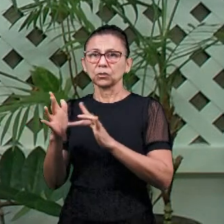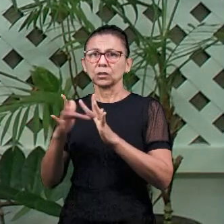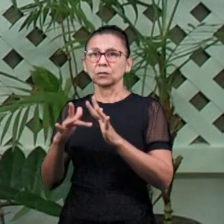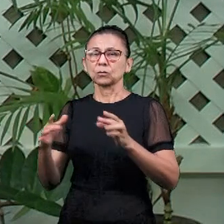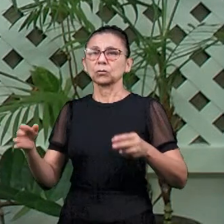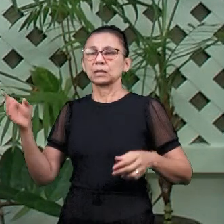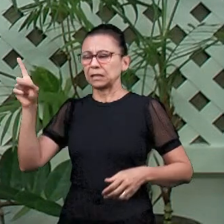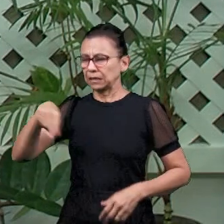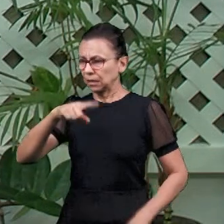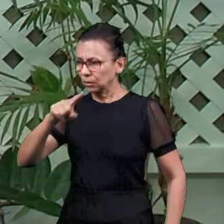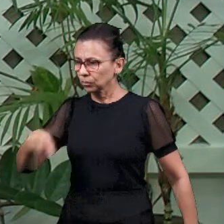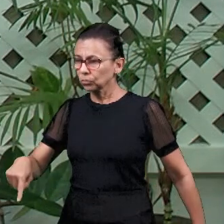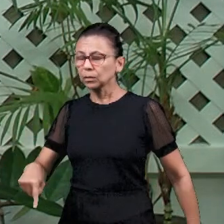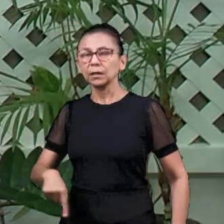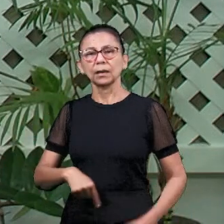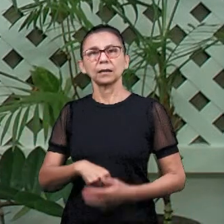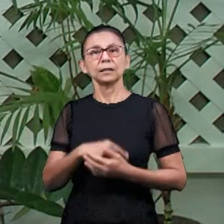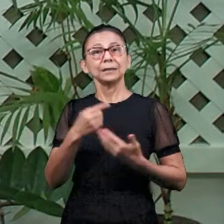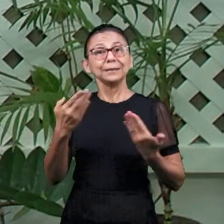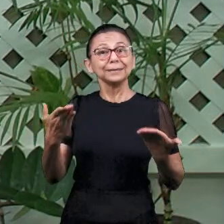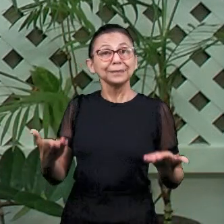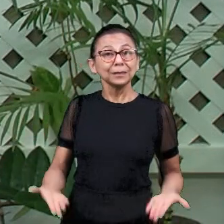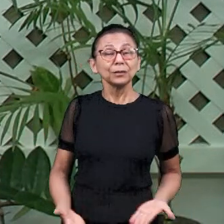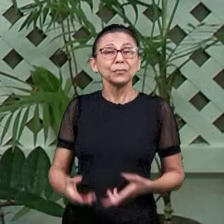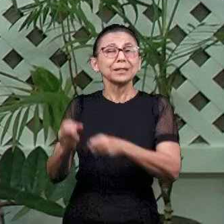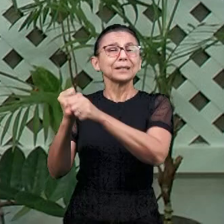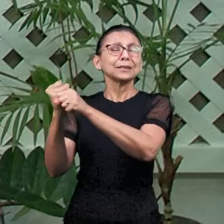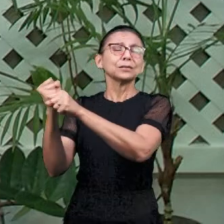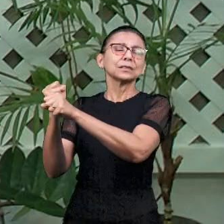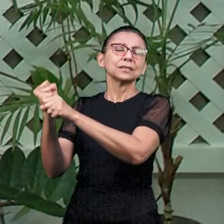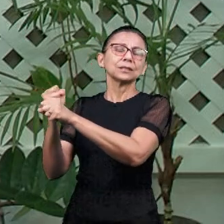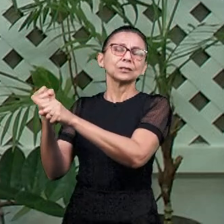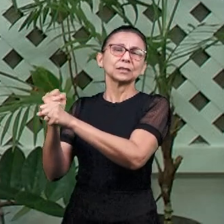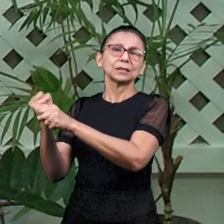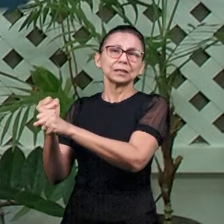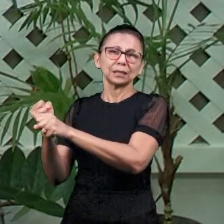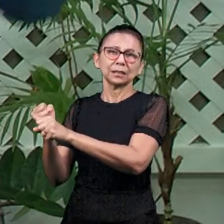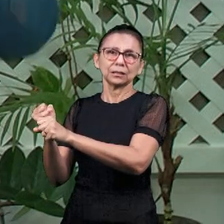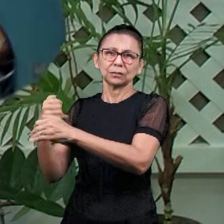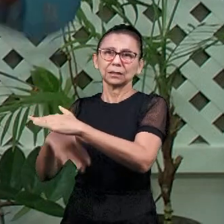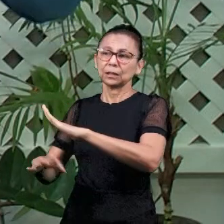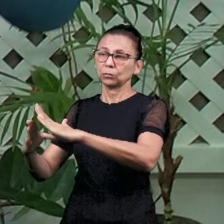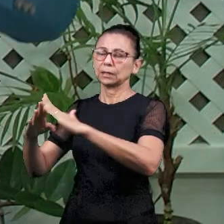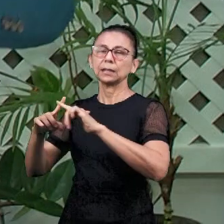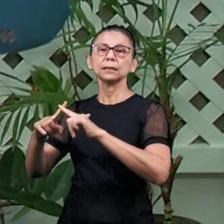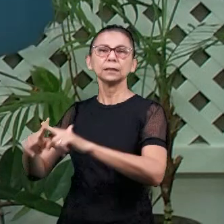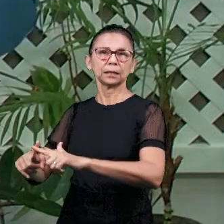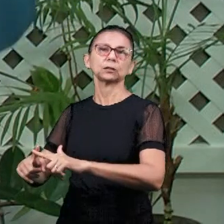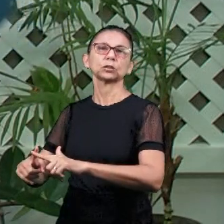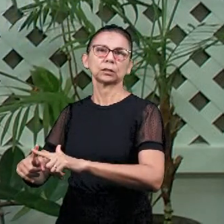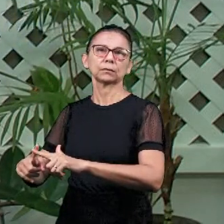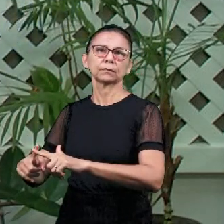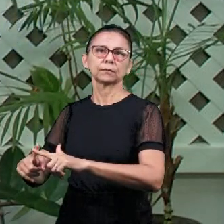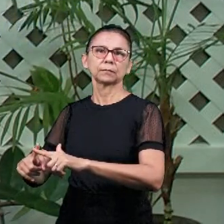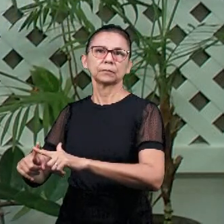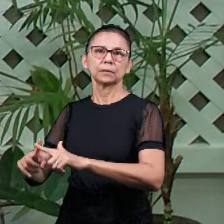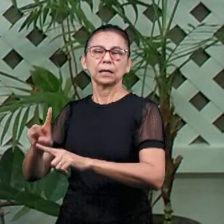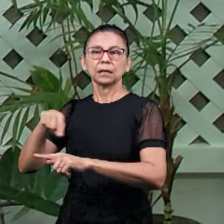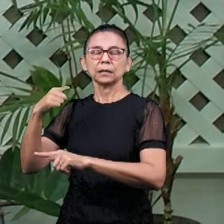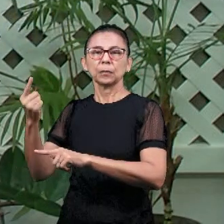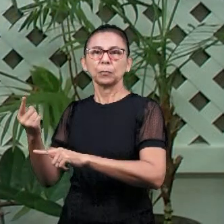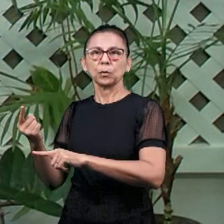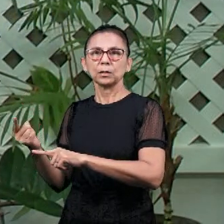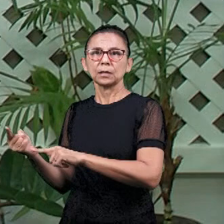il apporte toute une famille. Il commence ici, nous avons eu cette expérience et nous allons continuer à l'avoir. Ceux qui ne sont